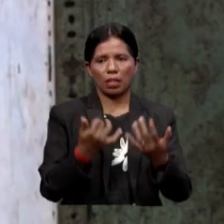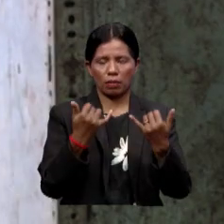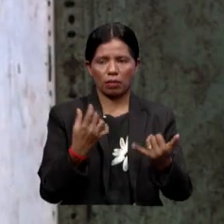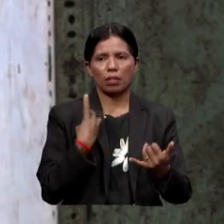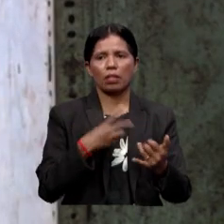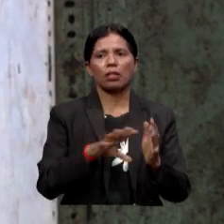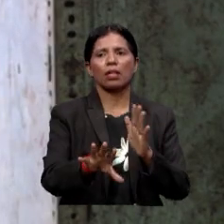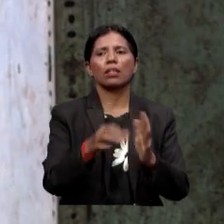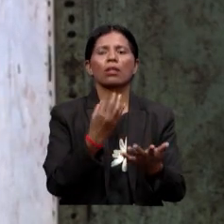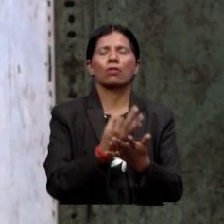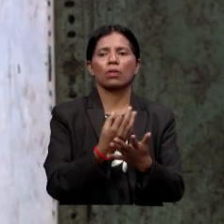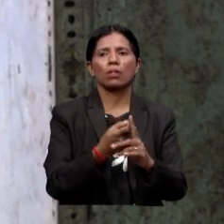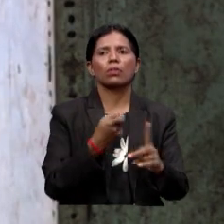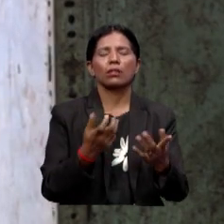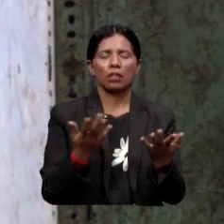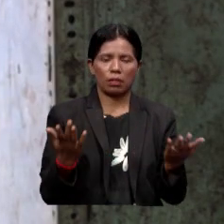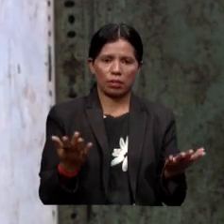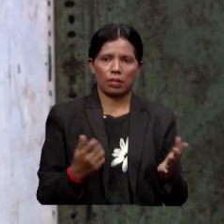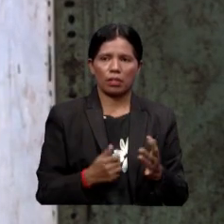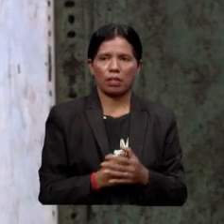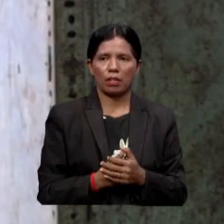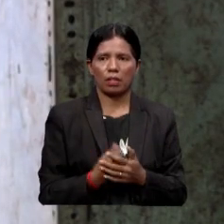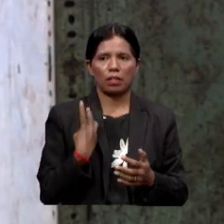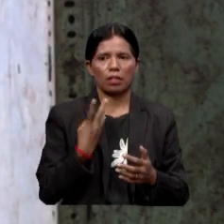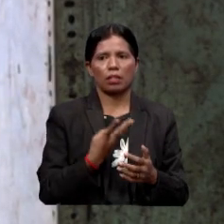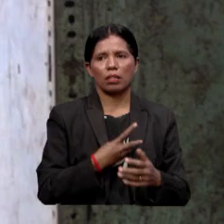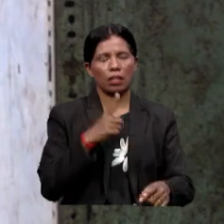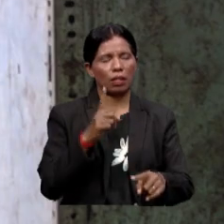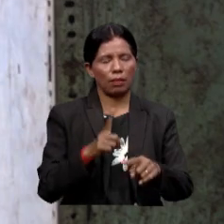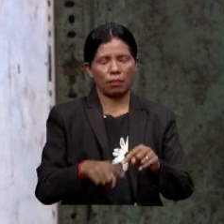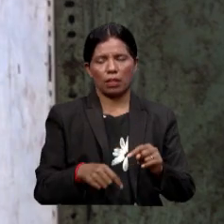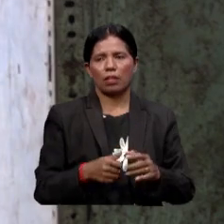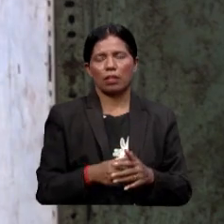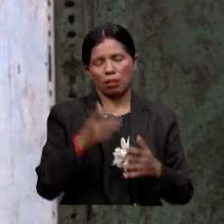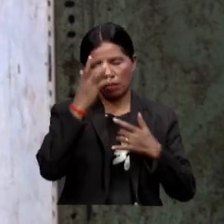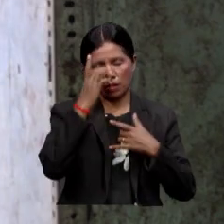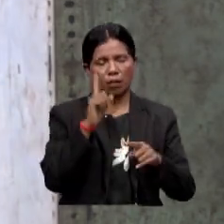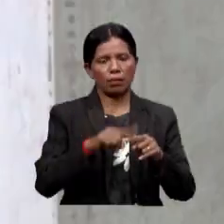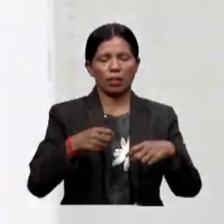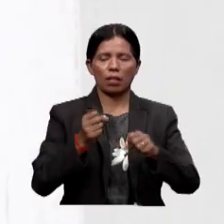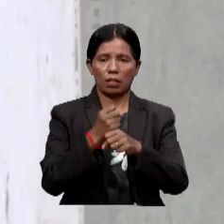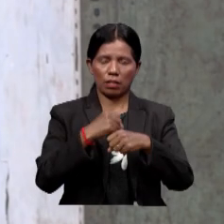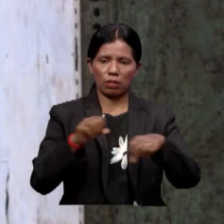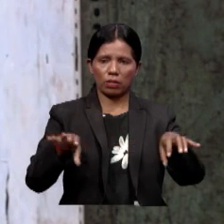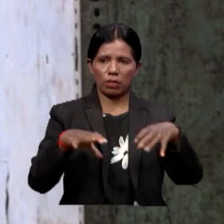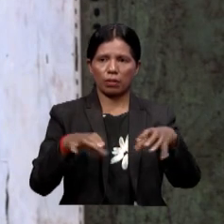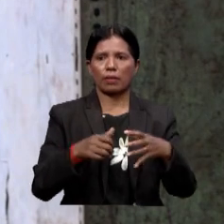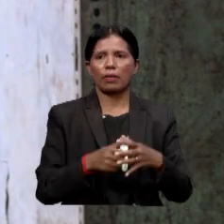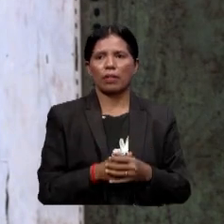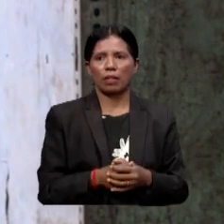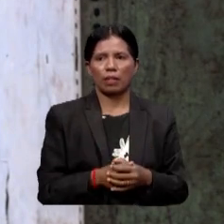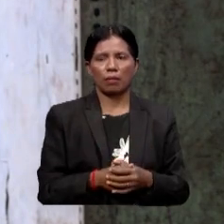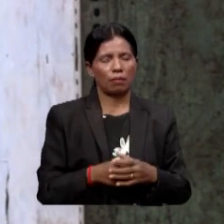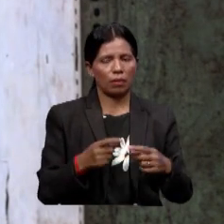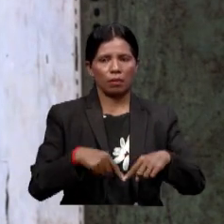itu, mau saya hujan ini, lah beli ana. Itu nune hala itu lah beli ana. Tapi ada dia telah banyak lah pola